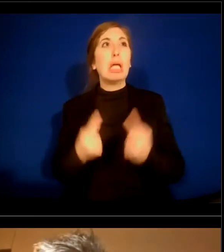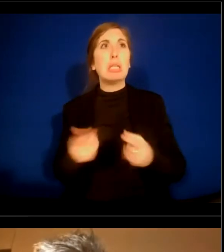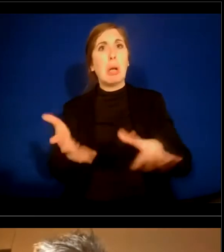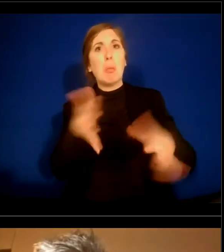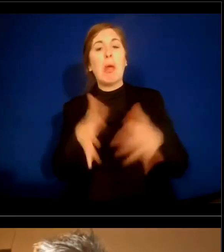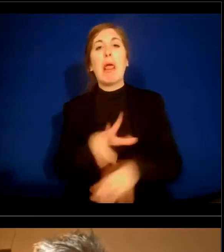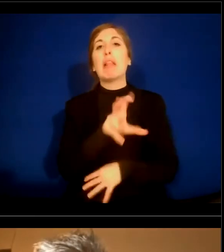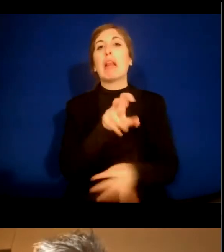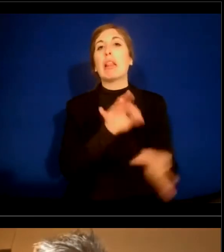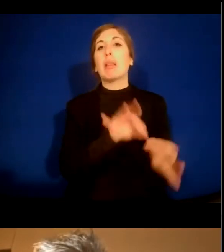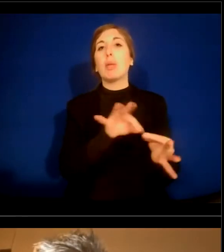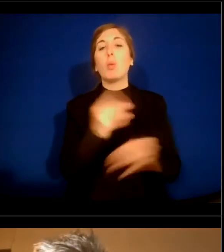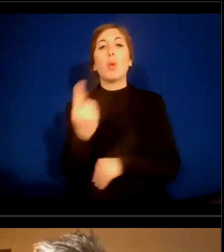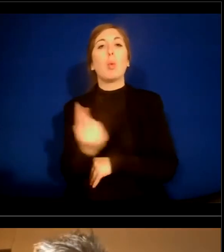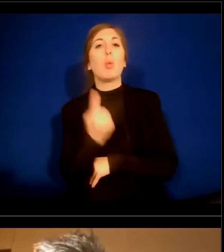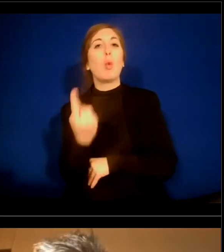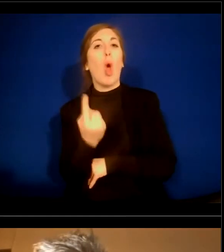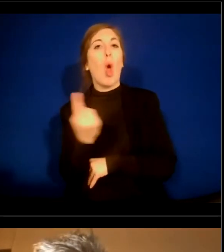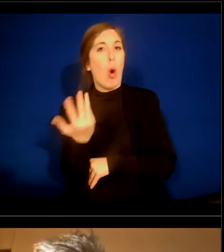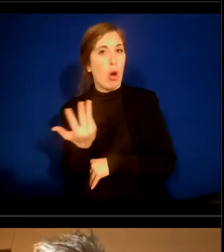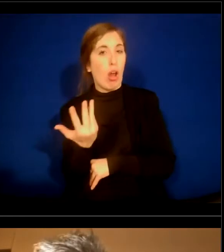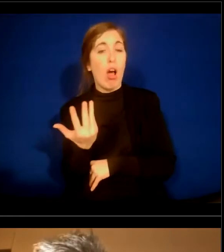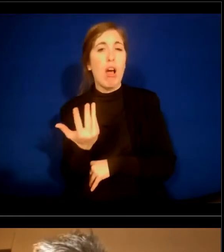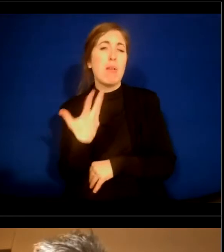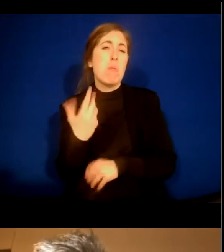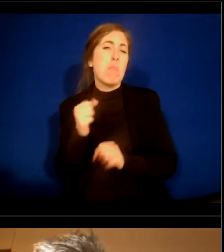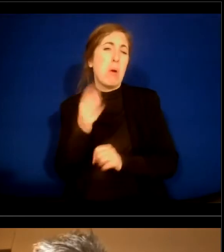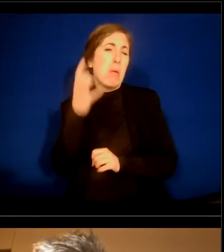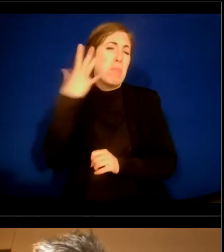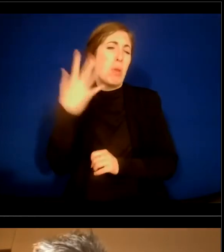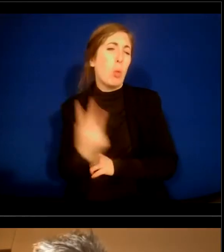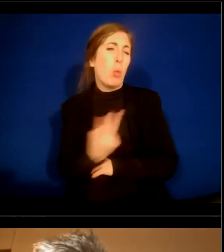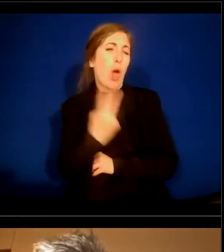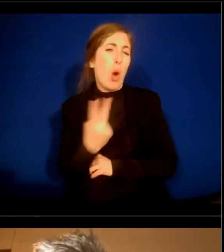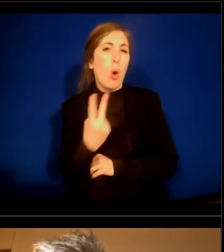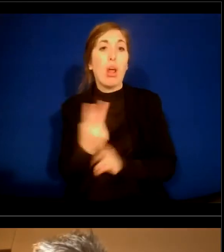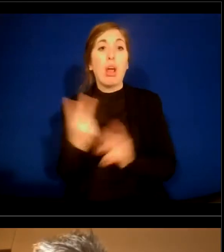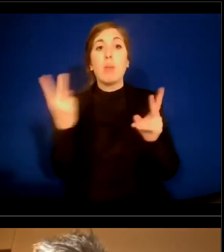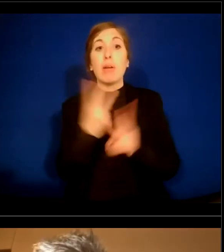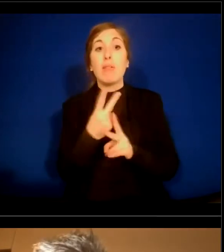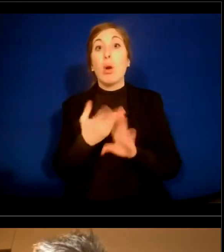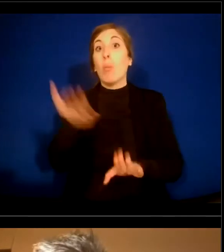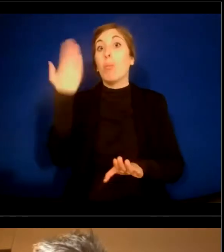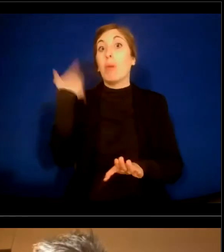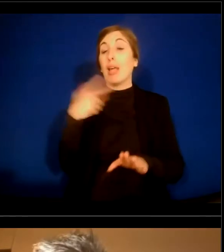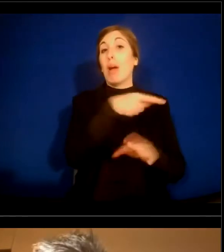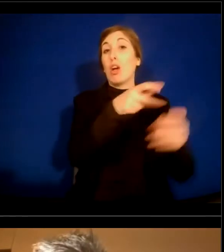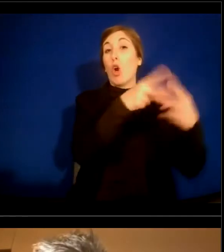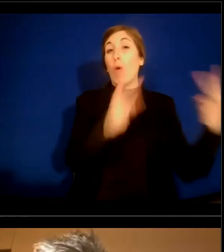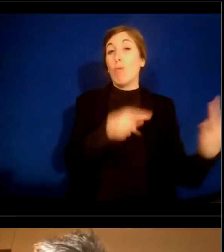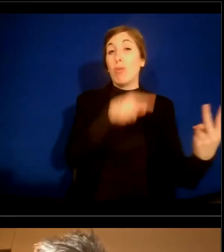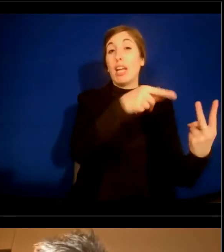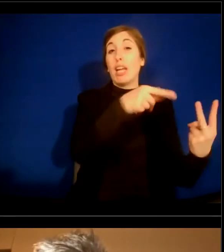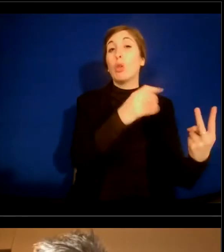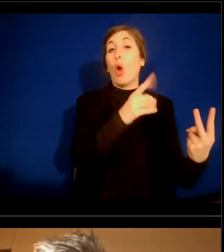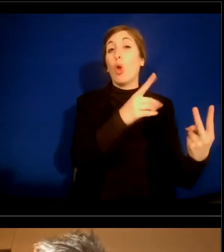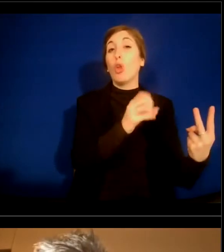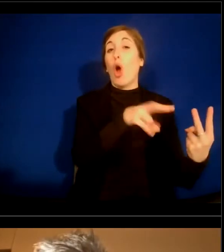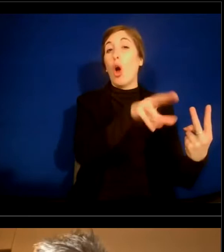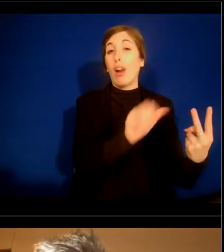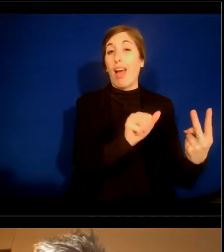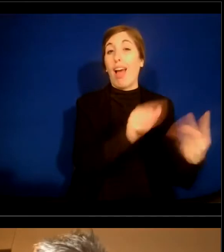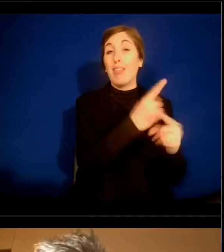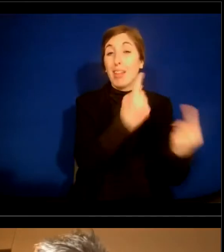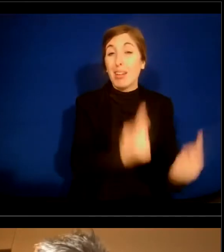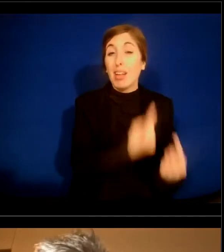un'ora, talvolta arriva a 2 ore, ma comunque a Tudora l'attesa era molto più lunga, a Tudora si doveva aspettare anche 3 o 4 ore,